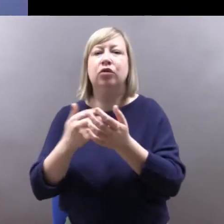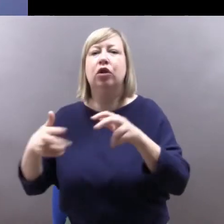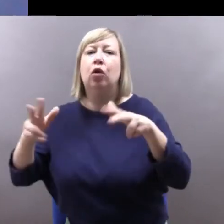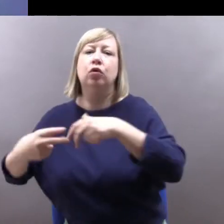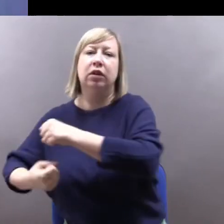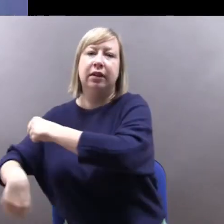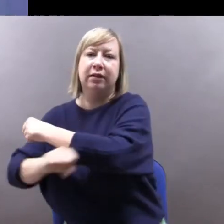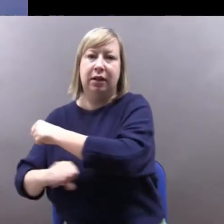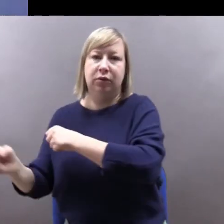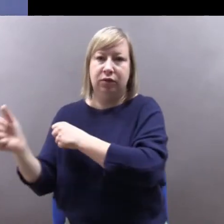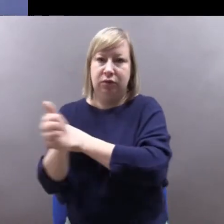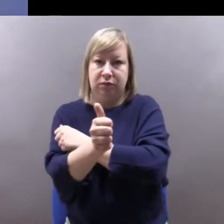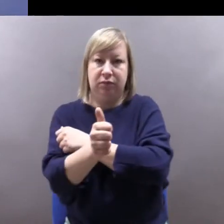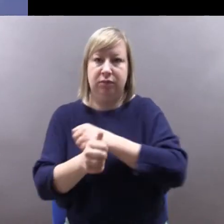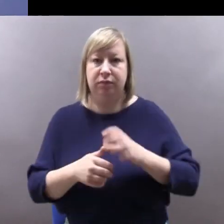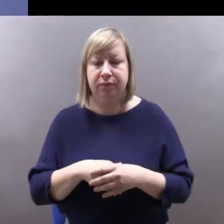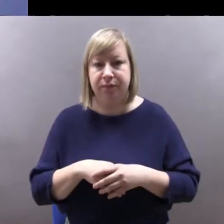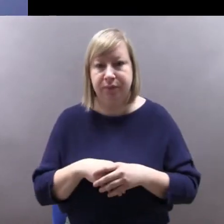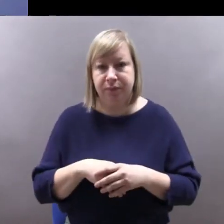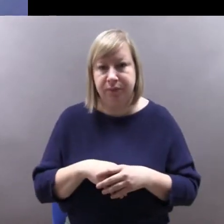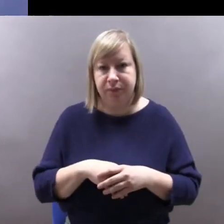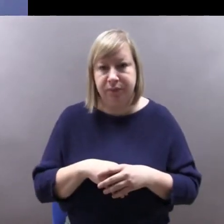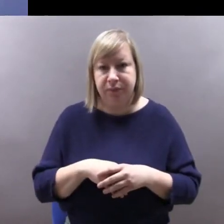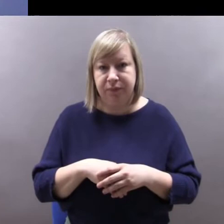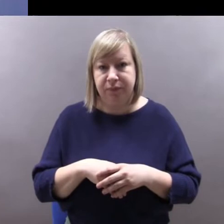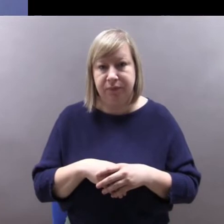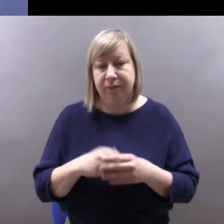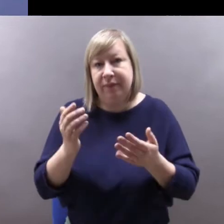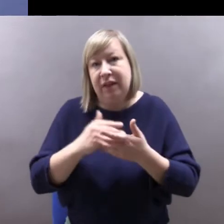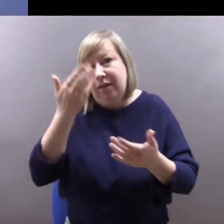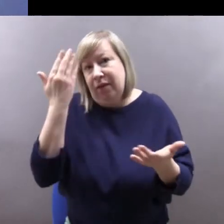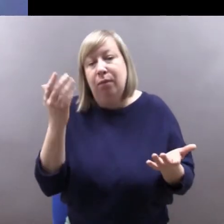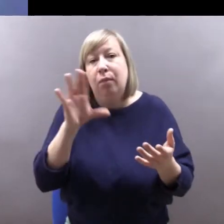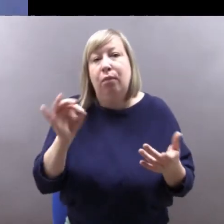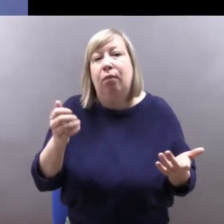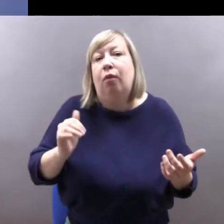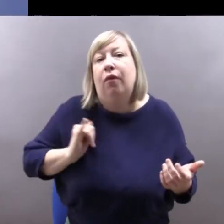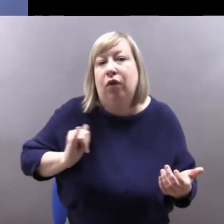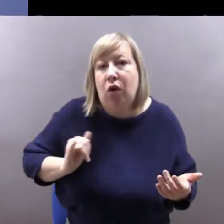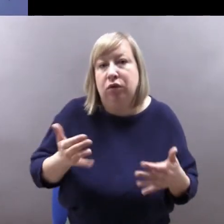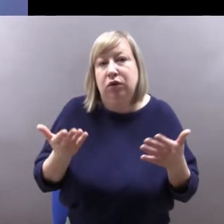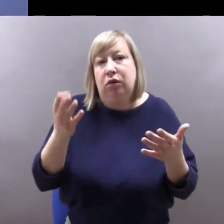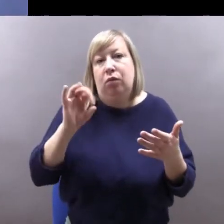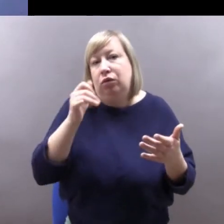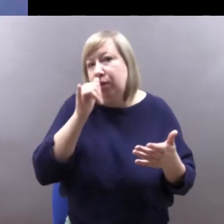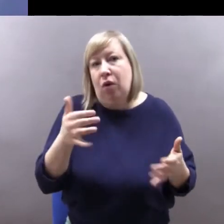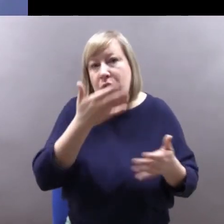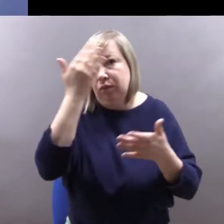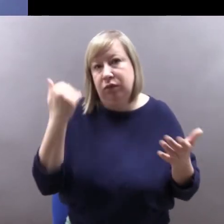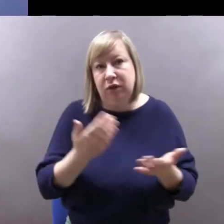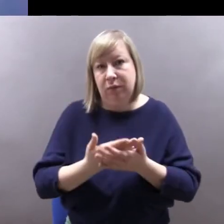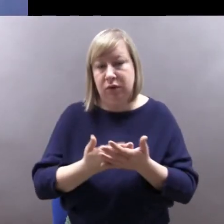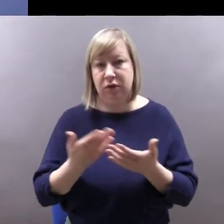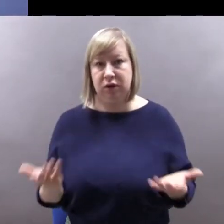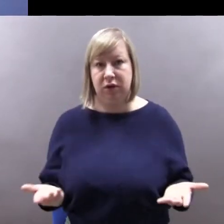no chodzą, że tak powiem, rodzina czy opiekunowie, a osoby, no nie wiem, czy dla wygody, czy nieraz z